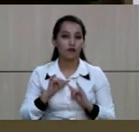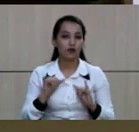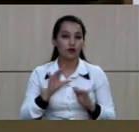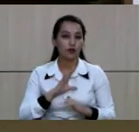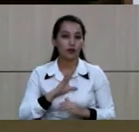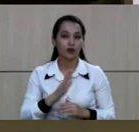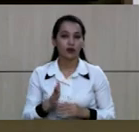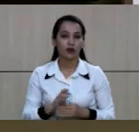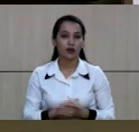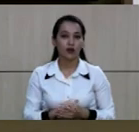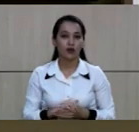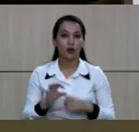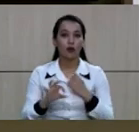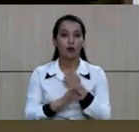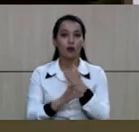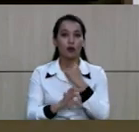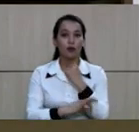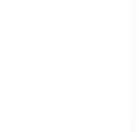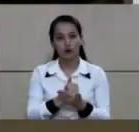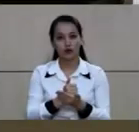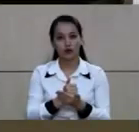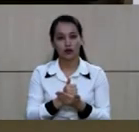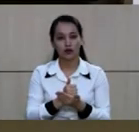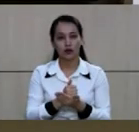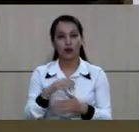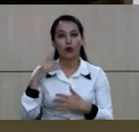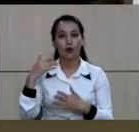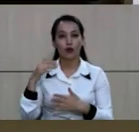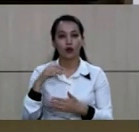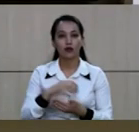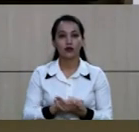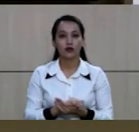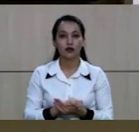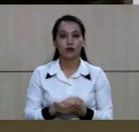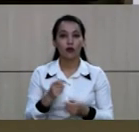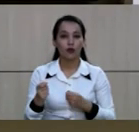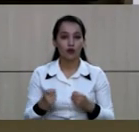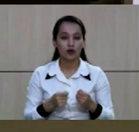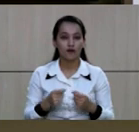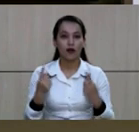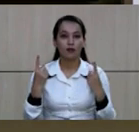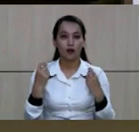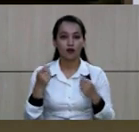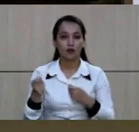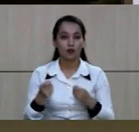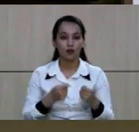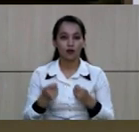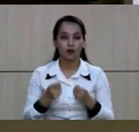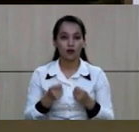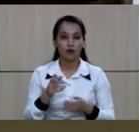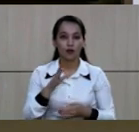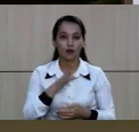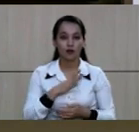барқарорлашмаган бир пайтда Қоқон ханлиги, Хорозм ханлиги ва Бухоро амирлиги мавжуд эди. Бу